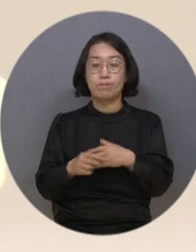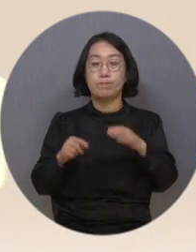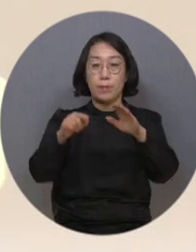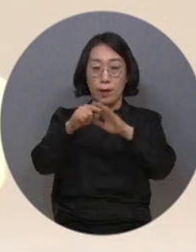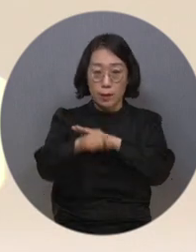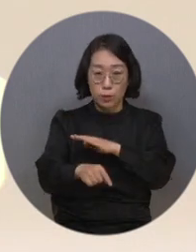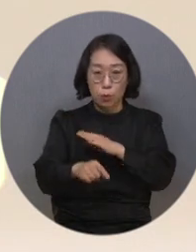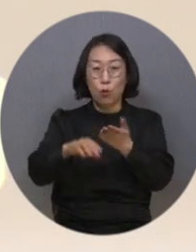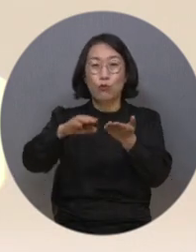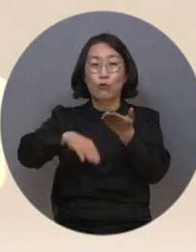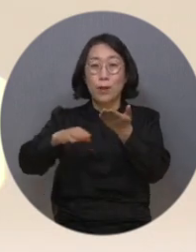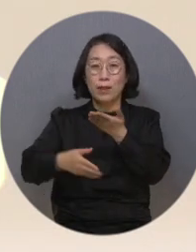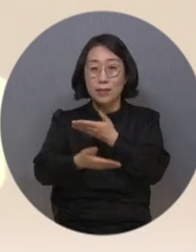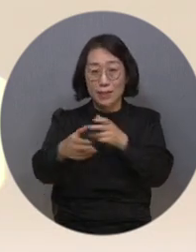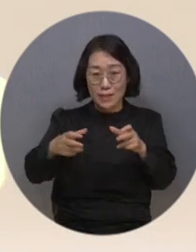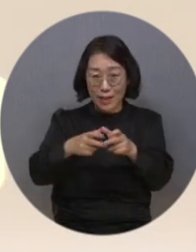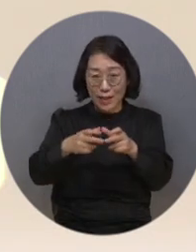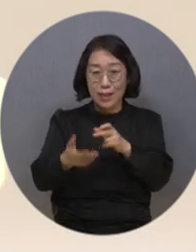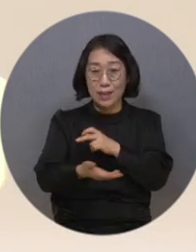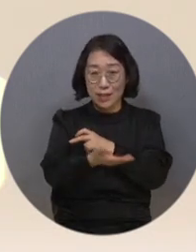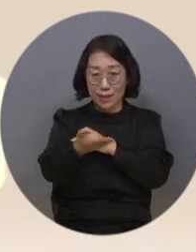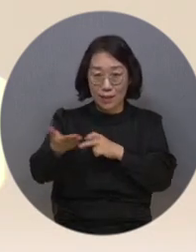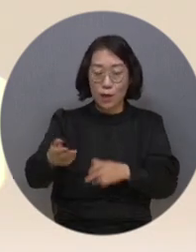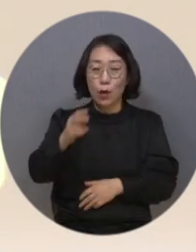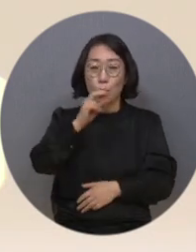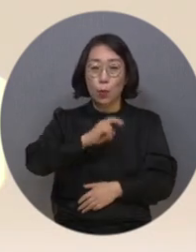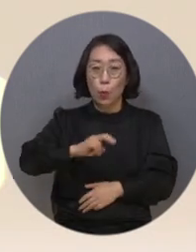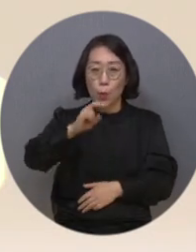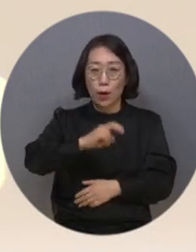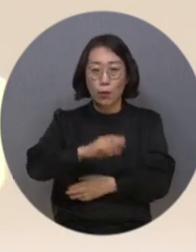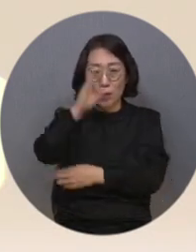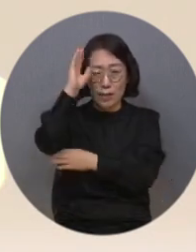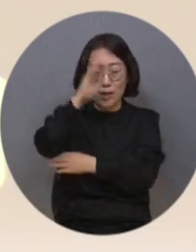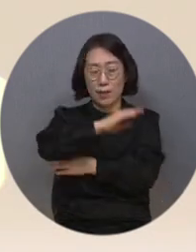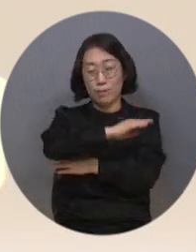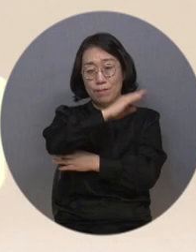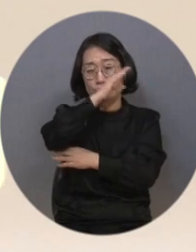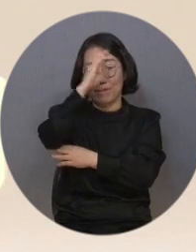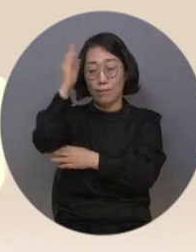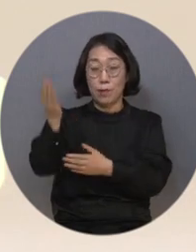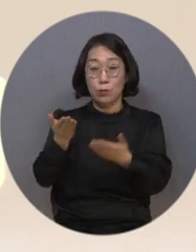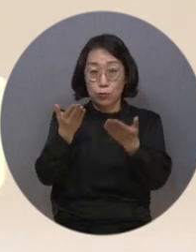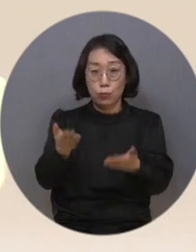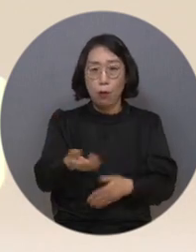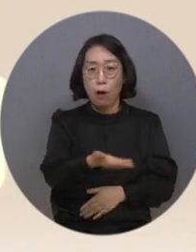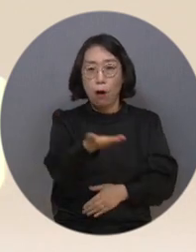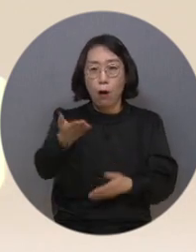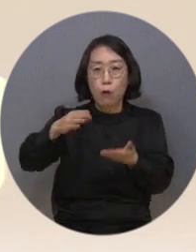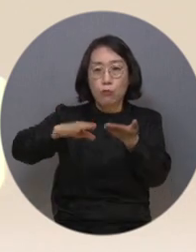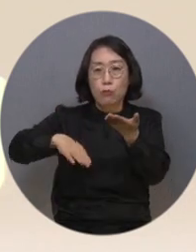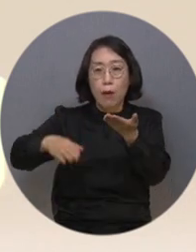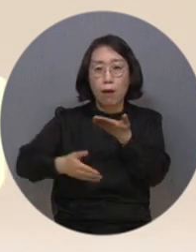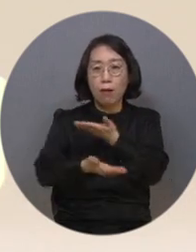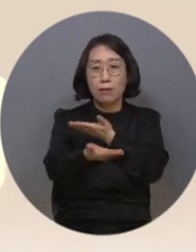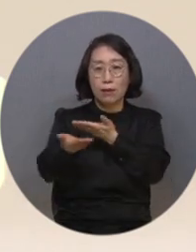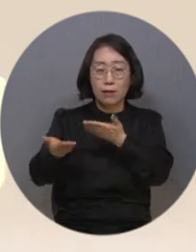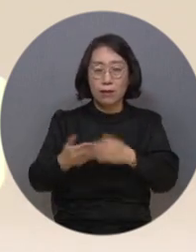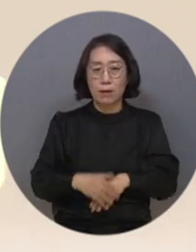후배들한테 오늘처럼 노래해주고 저 스토리를 이야기를 하니까, 마치고 난 다음에 후배가 저한테 와서